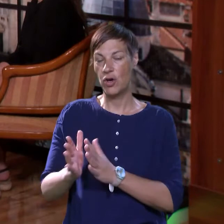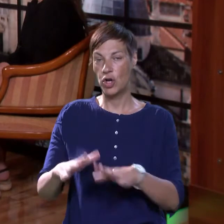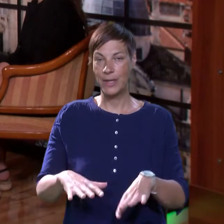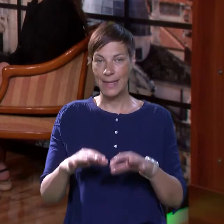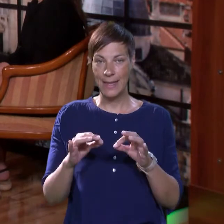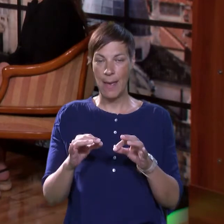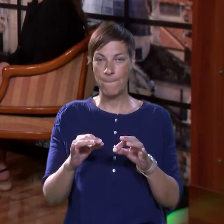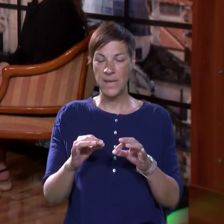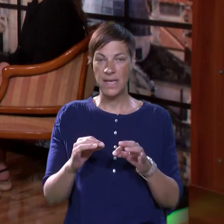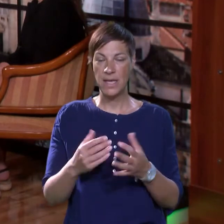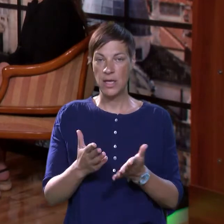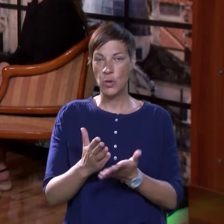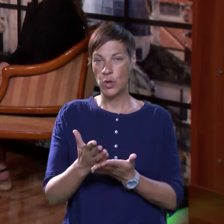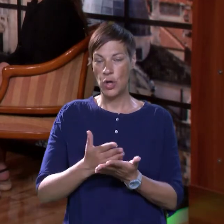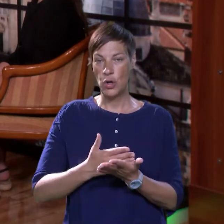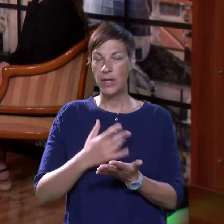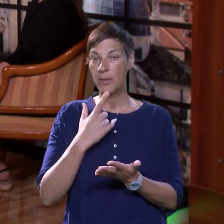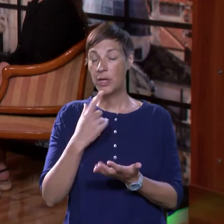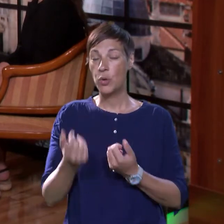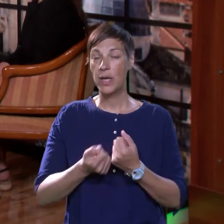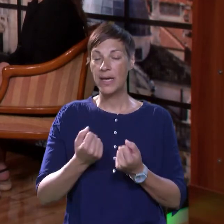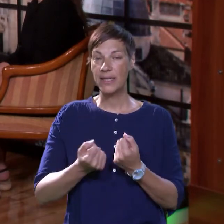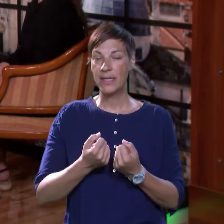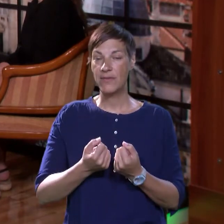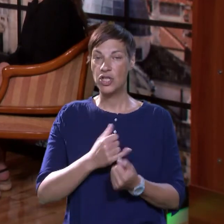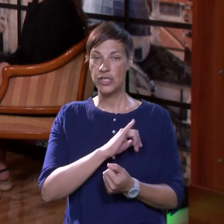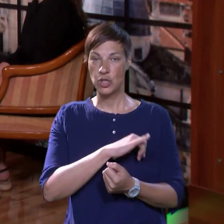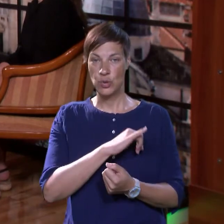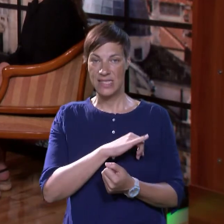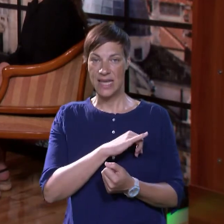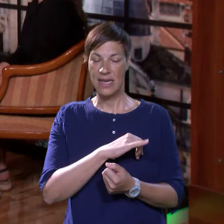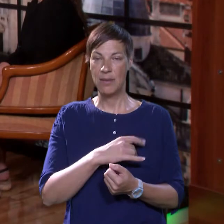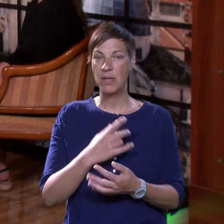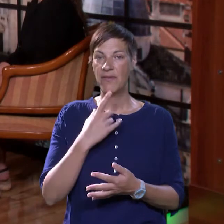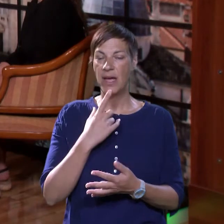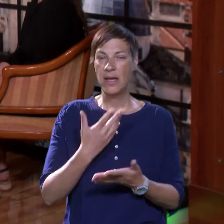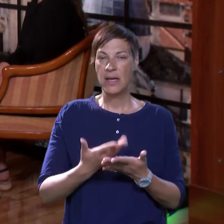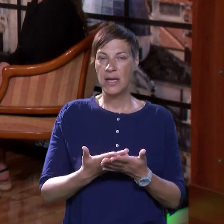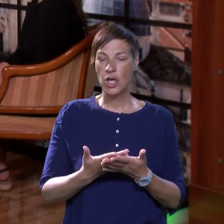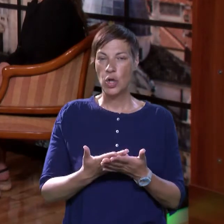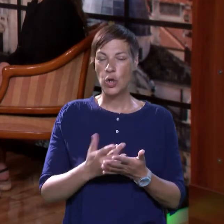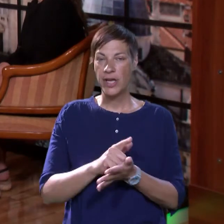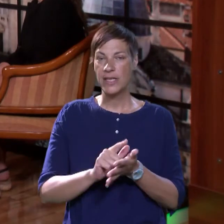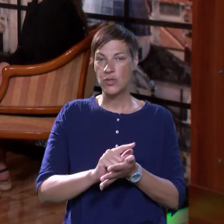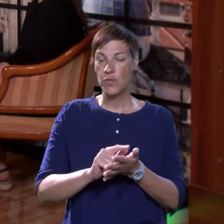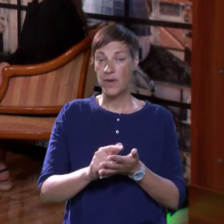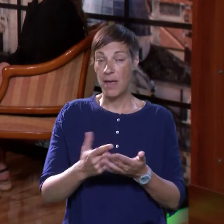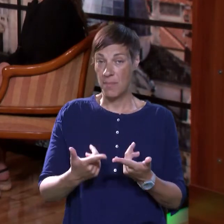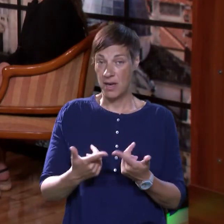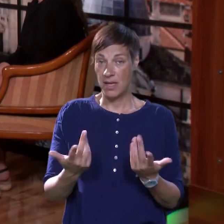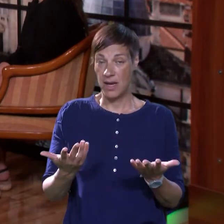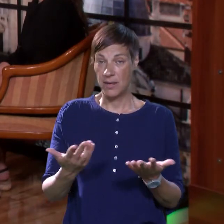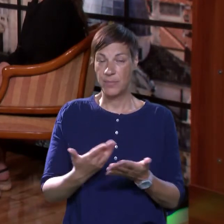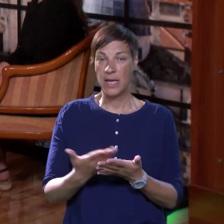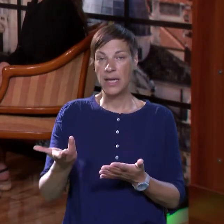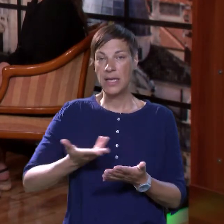oni odaberu u obrascu koje aktivnosti su im zanimljivije, koje su im vremena na